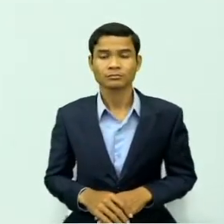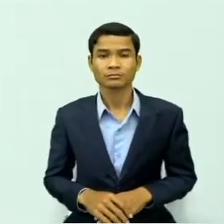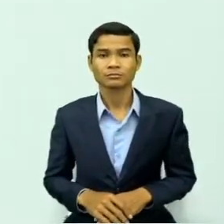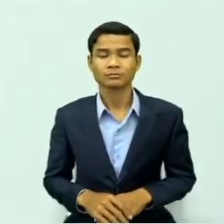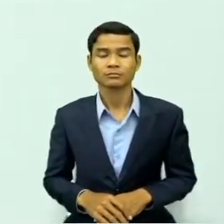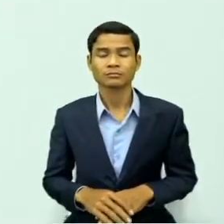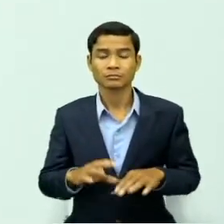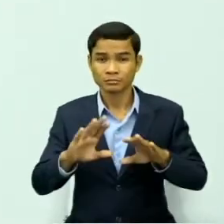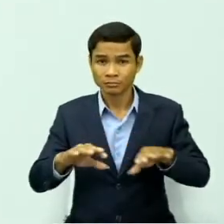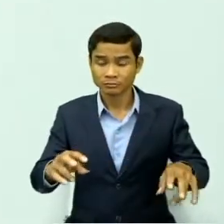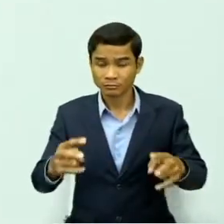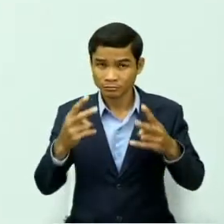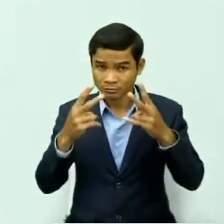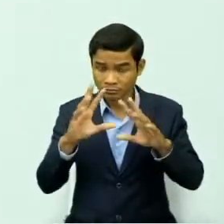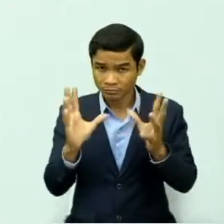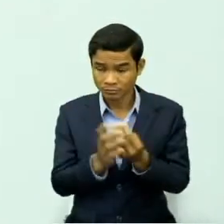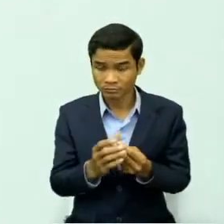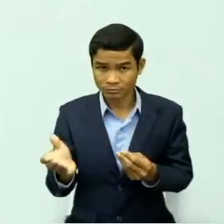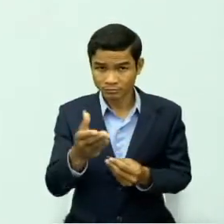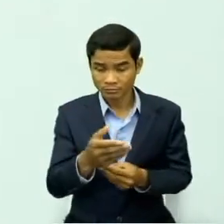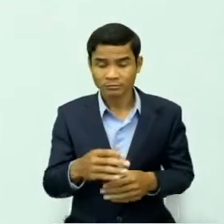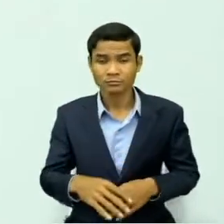Chà lê con chà mớ tặng ọc nền á.